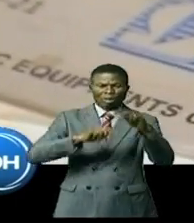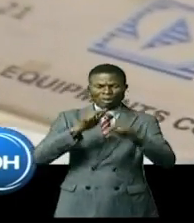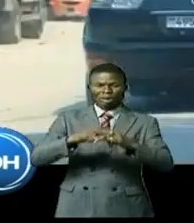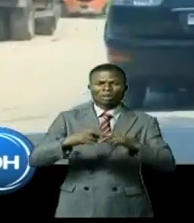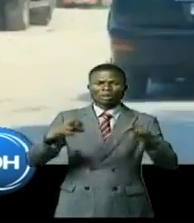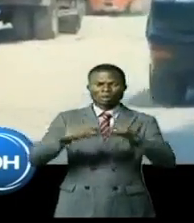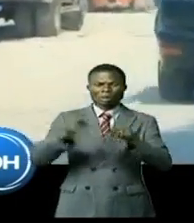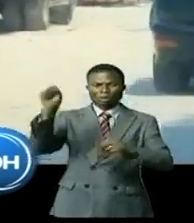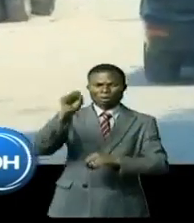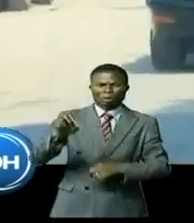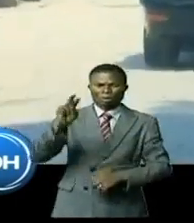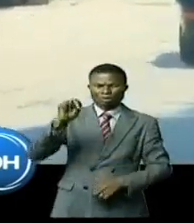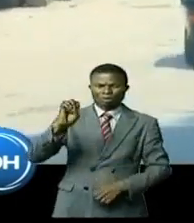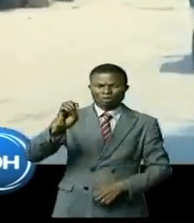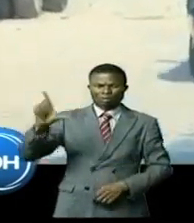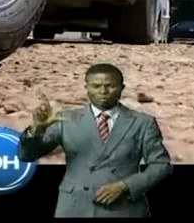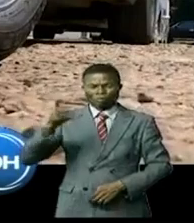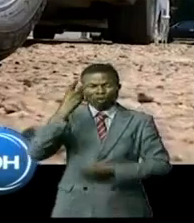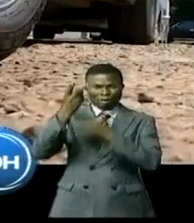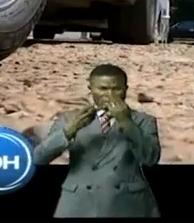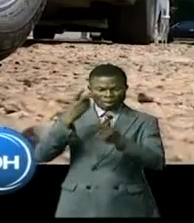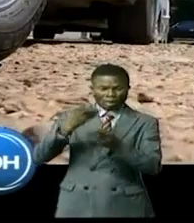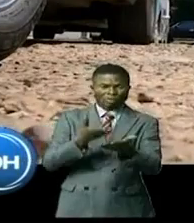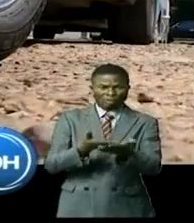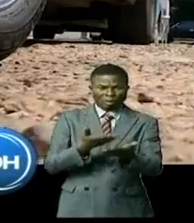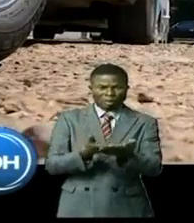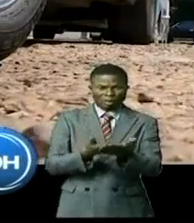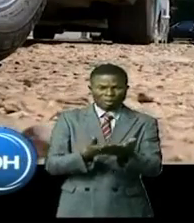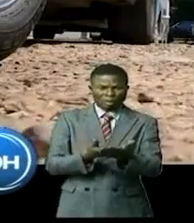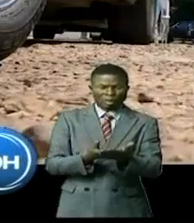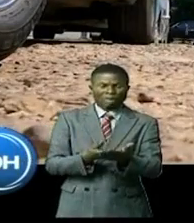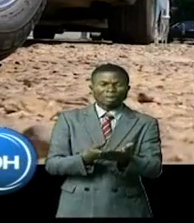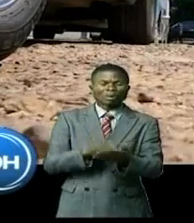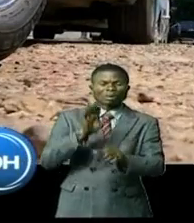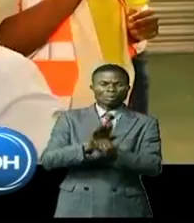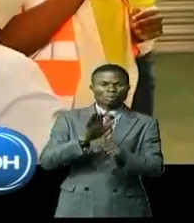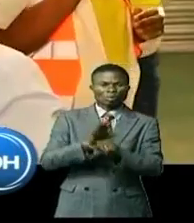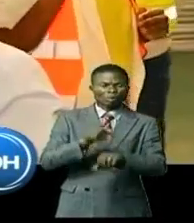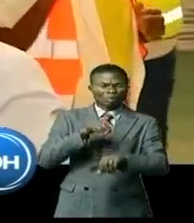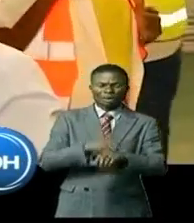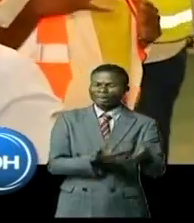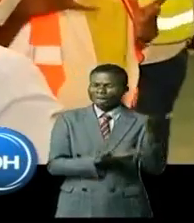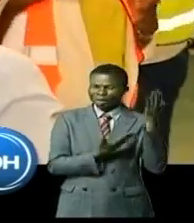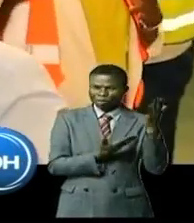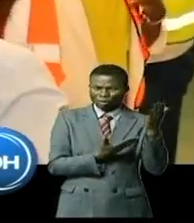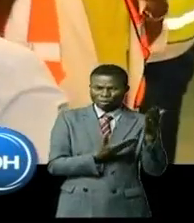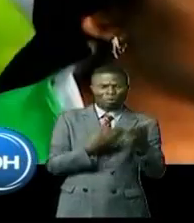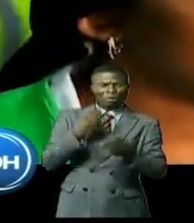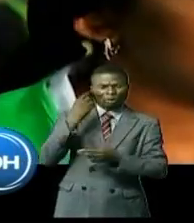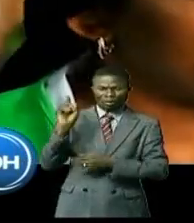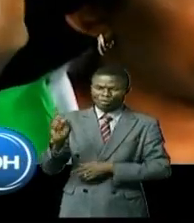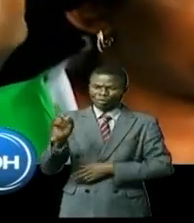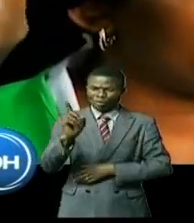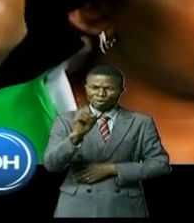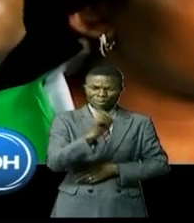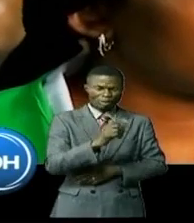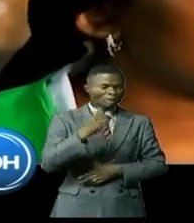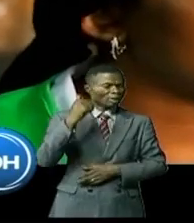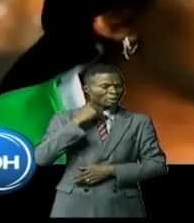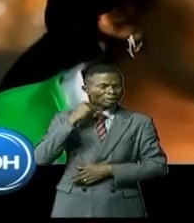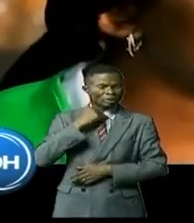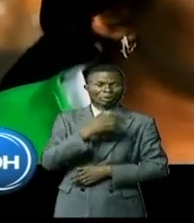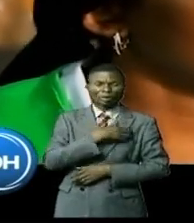d'électricité SNEL. La ronde qu'ils ont effectuée a connu plusieurs moments forts. Tour à tour, Dr